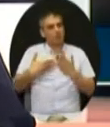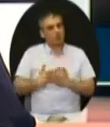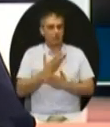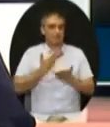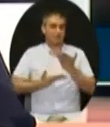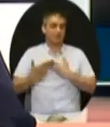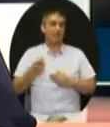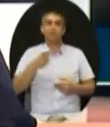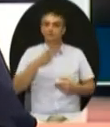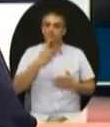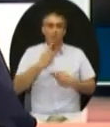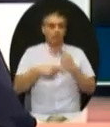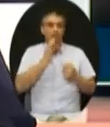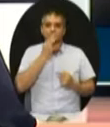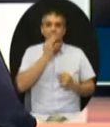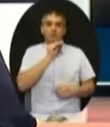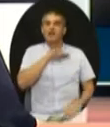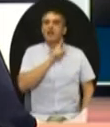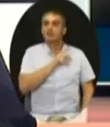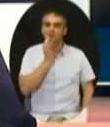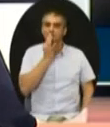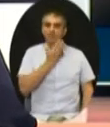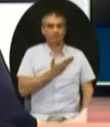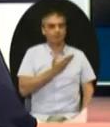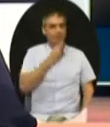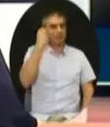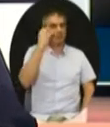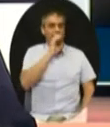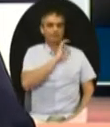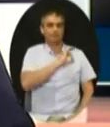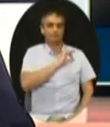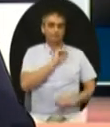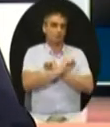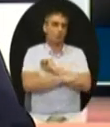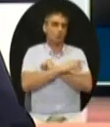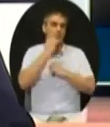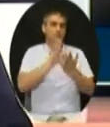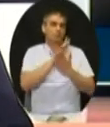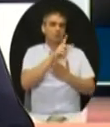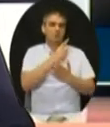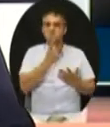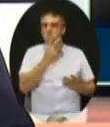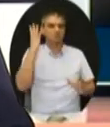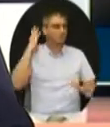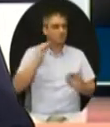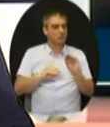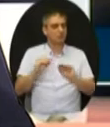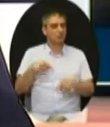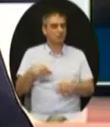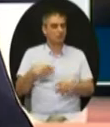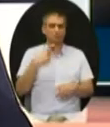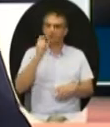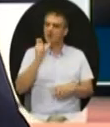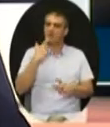את היחסים. וזה דור צעיר של ילדים, של בני נוער, של תלמידי קולג'ים, בני 18, שאולי כל השימוש